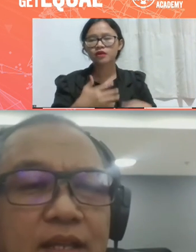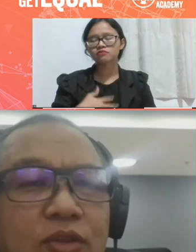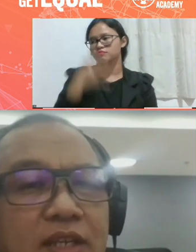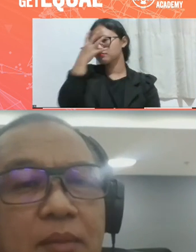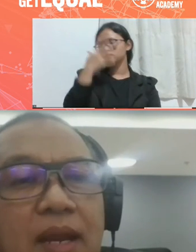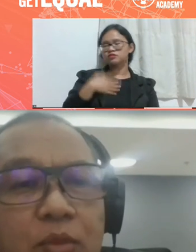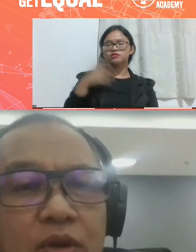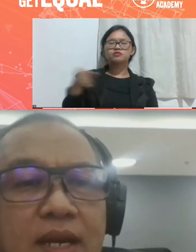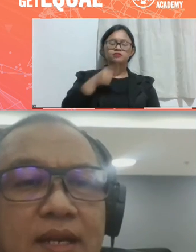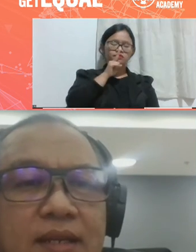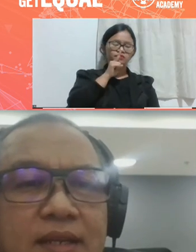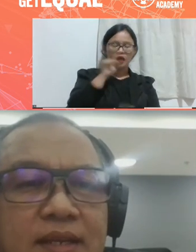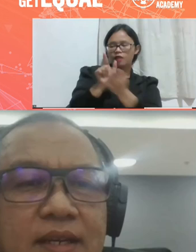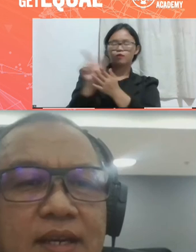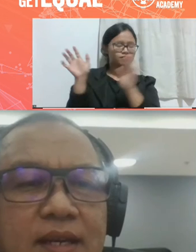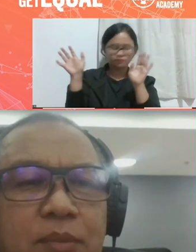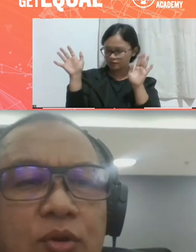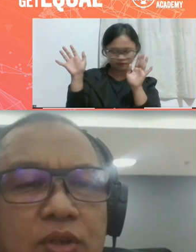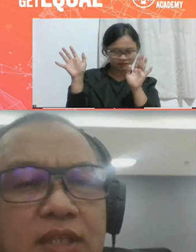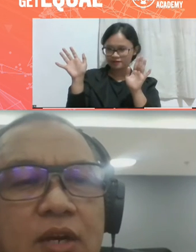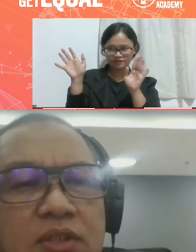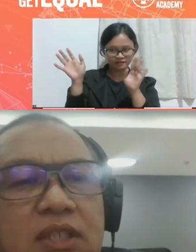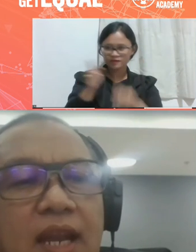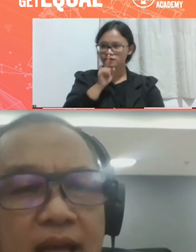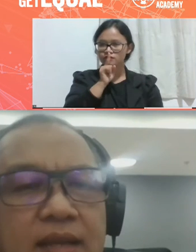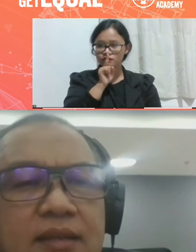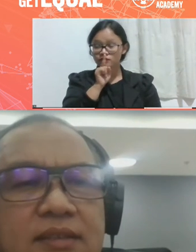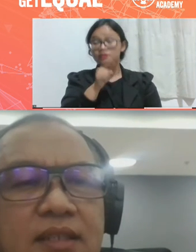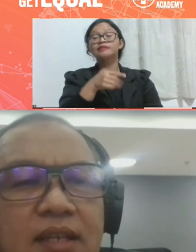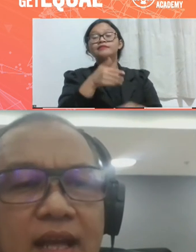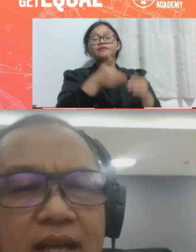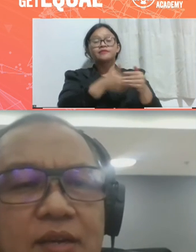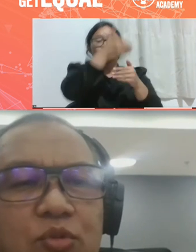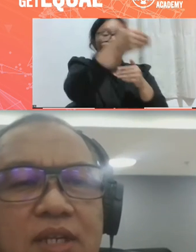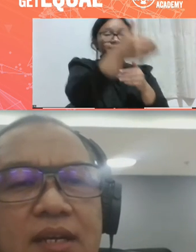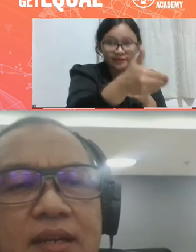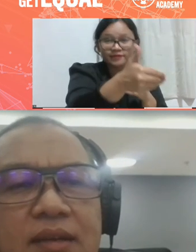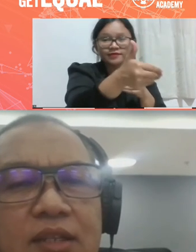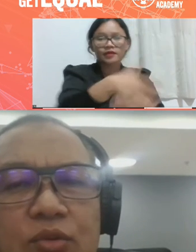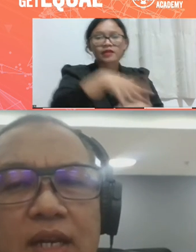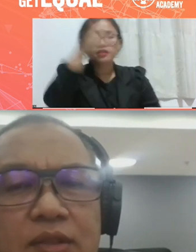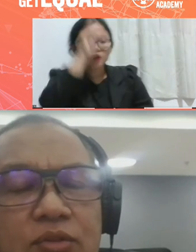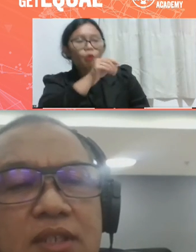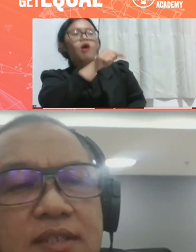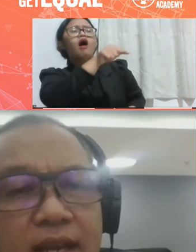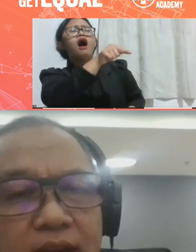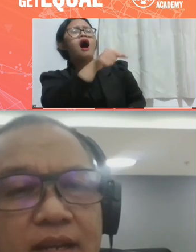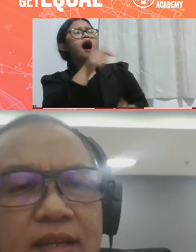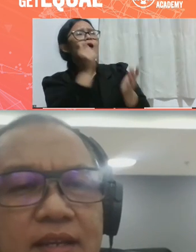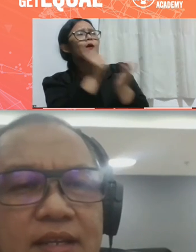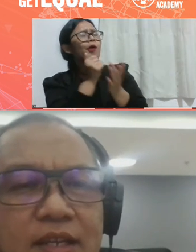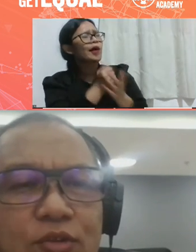mendiamkan atau tidak melaporkan. Nah, baru diketahui setelah kemudian itu hal itu